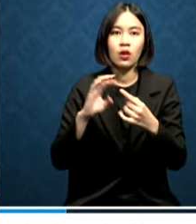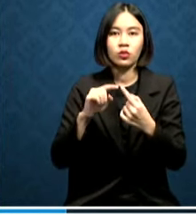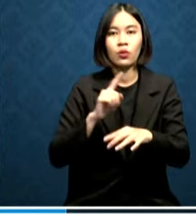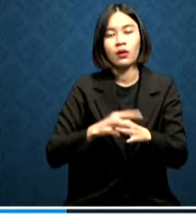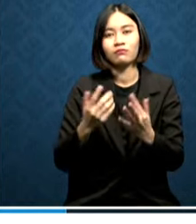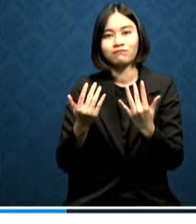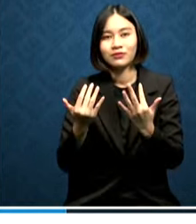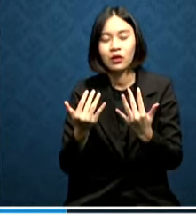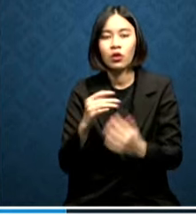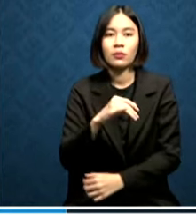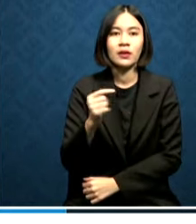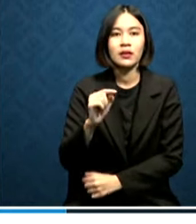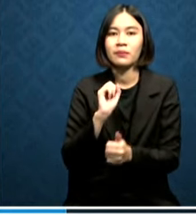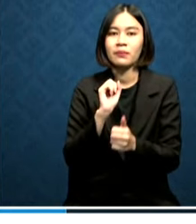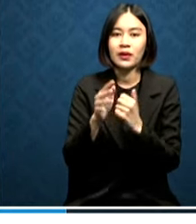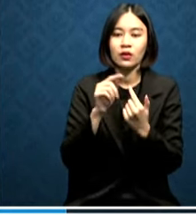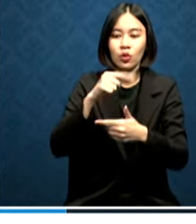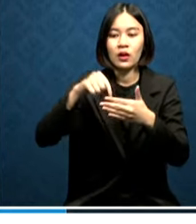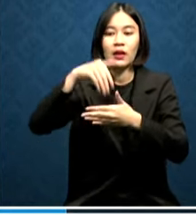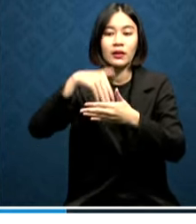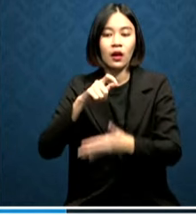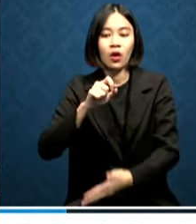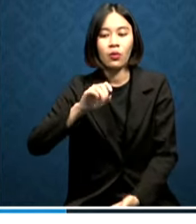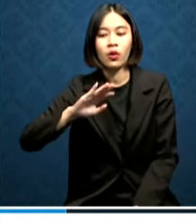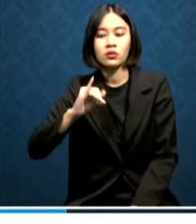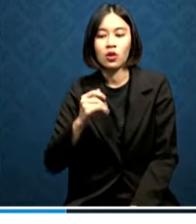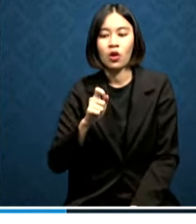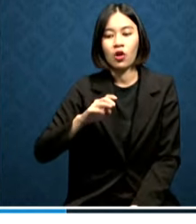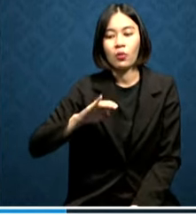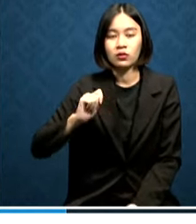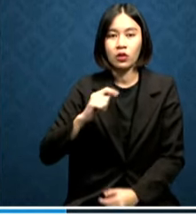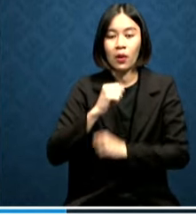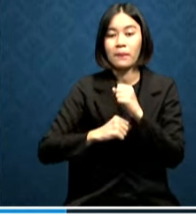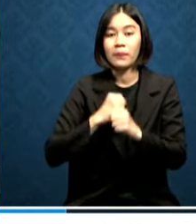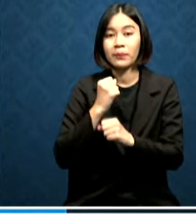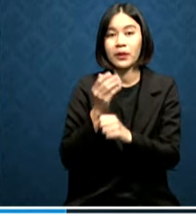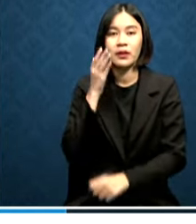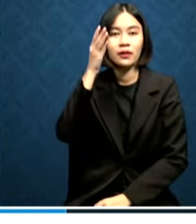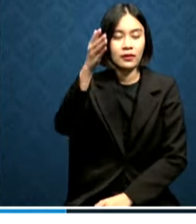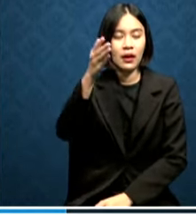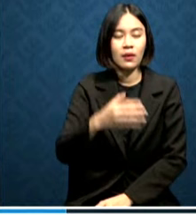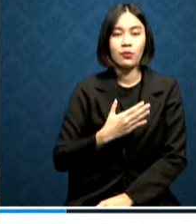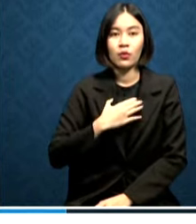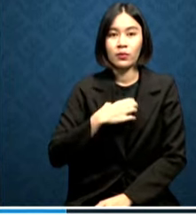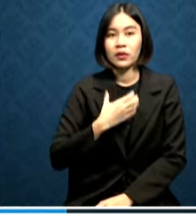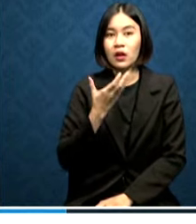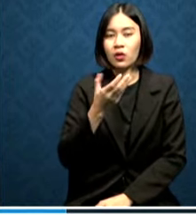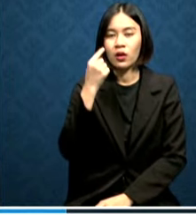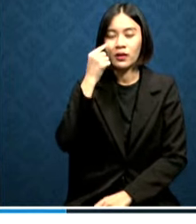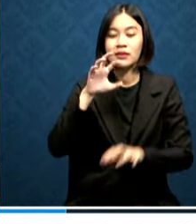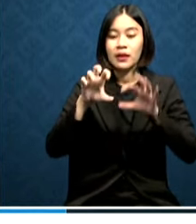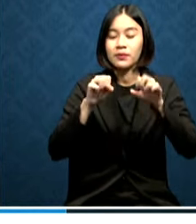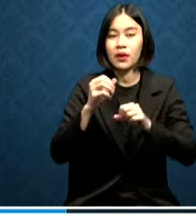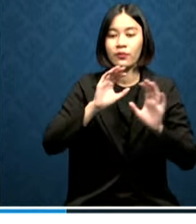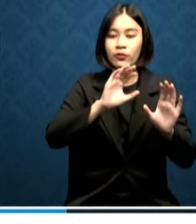วลาเนี่ยจะไม่ทันการเลือกตั้งท้องถิ่นที่จะเกิดขึ้นต้นปีหน้านะครับแต่ทั้งนี้ทั้งนั้นเนี่ยฮะผมก็อยากจะขอตั้งข้อสังเกตนะฮะ